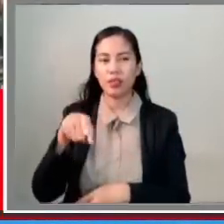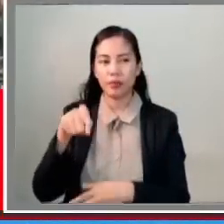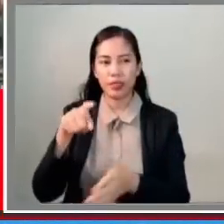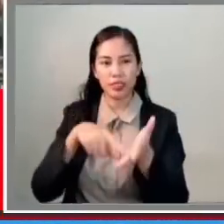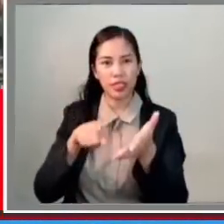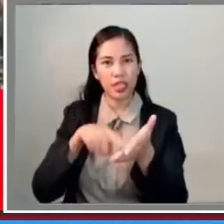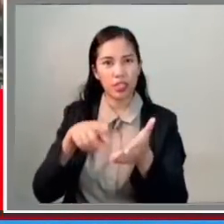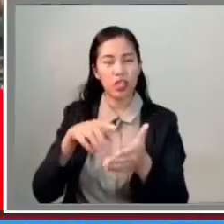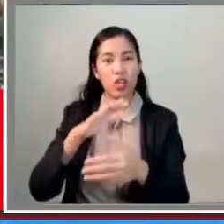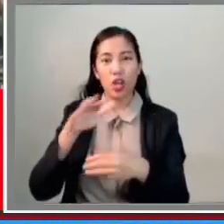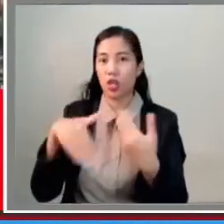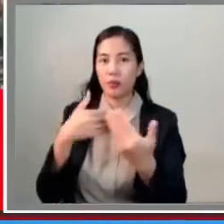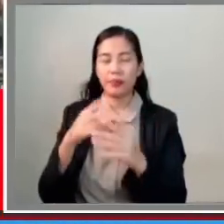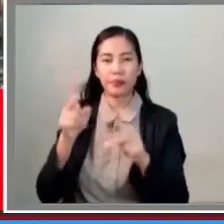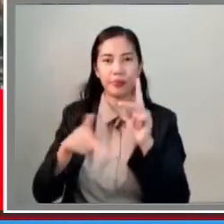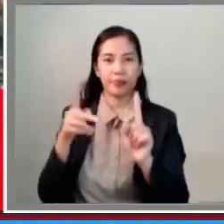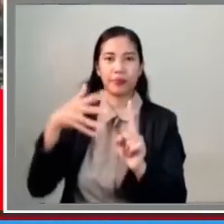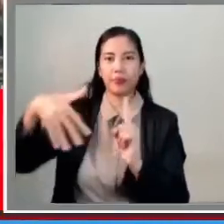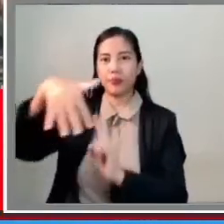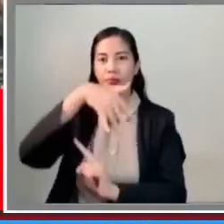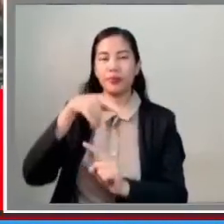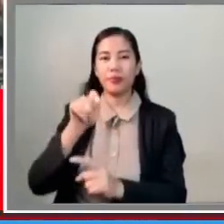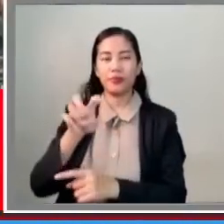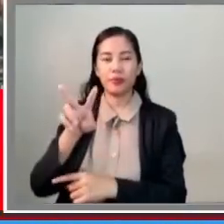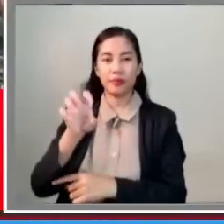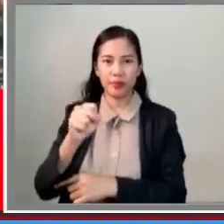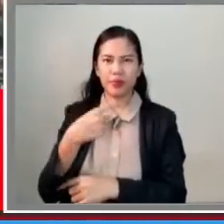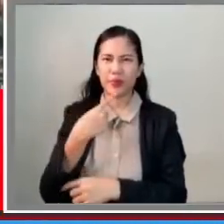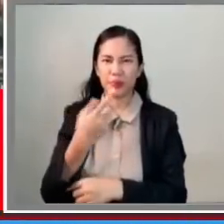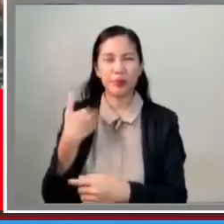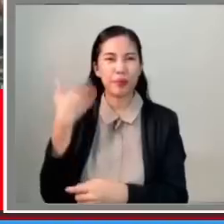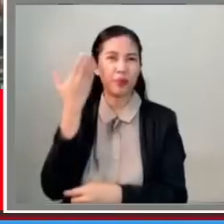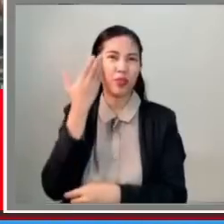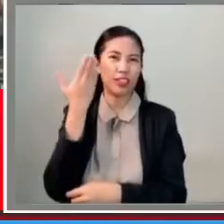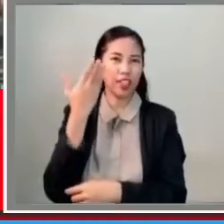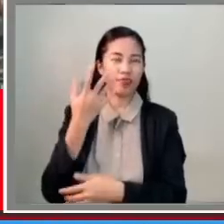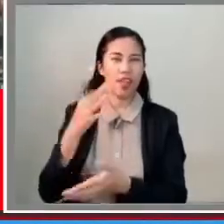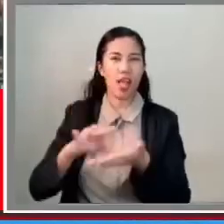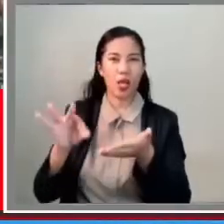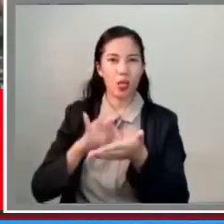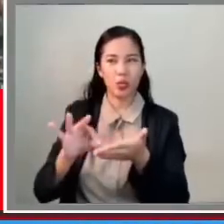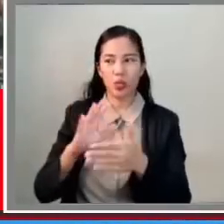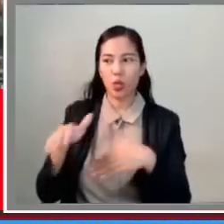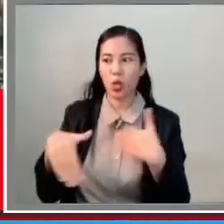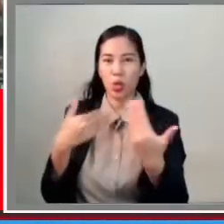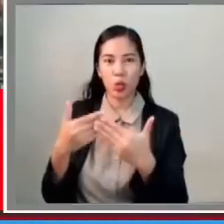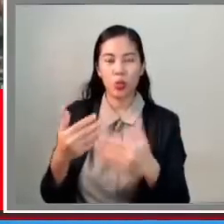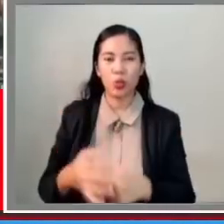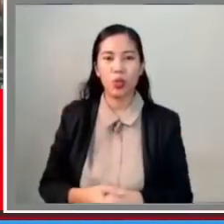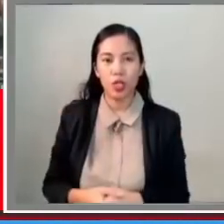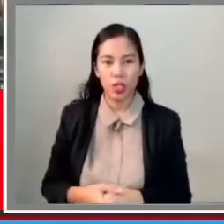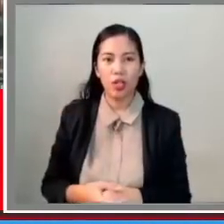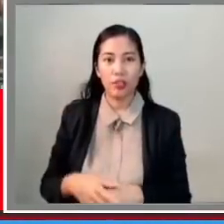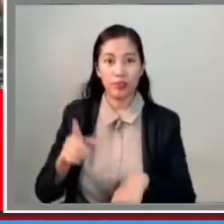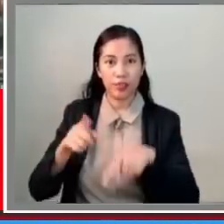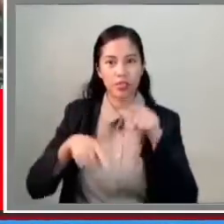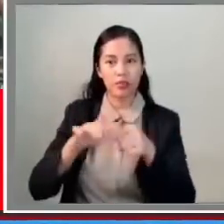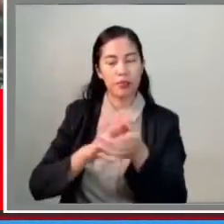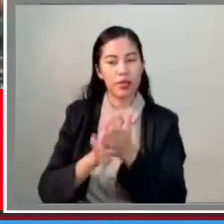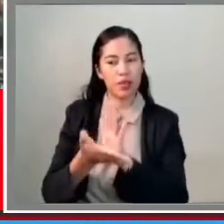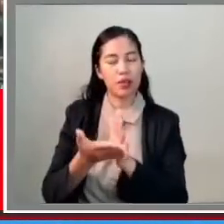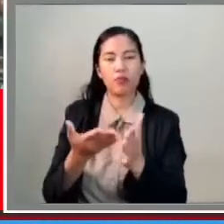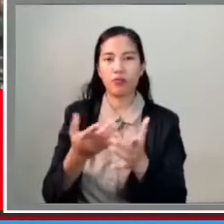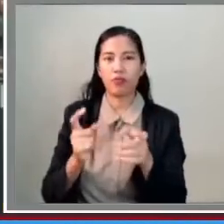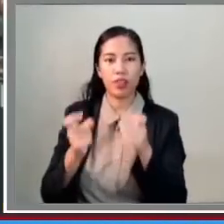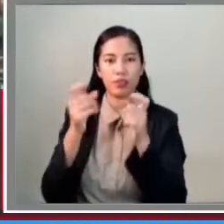Dumaguete na ani ay mga dummy account. Lahat daw kasi ng kaklose niya, e bigla namang yumaman. Samantala, maringi tinanggi ni Sen. De La Rosa